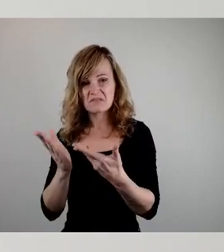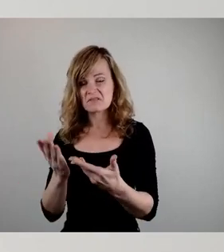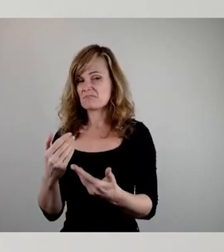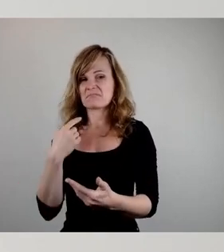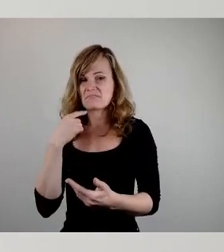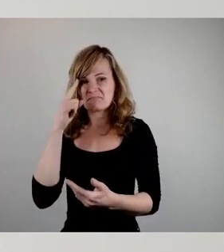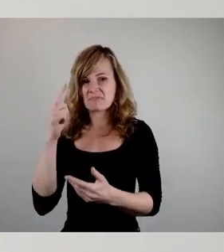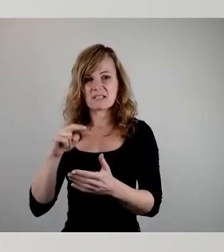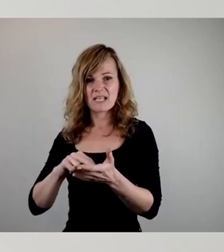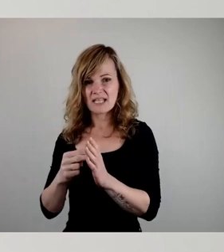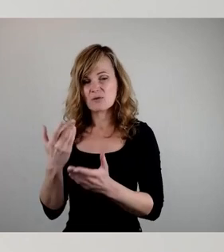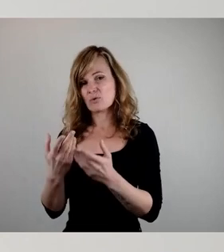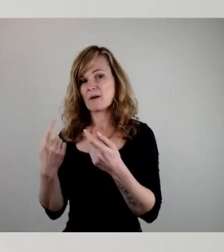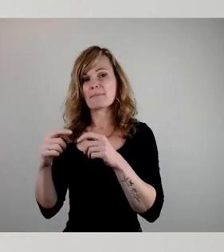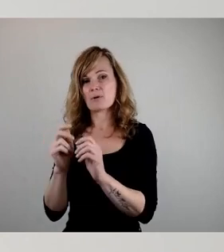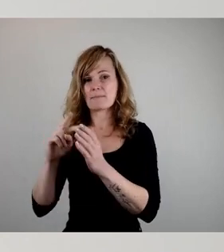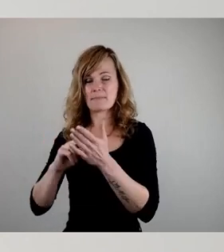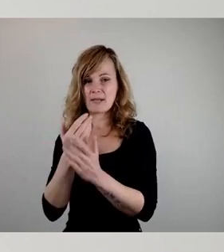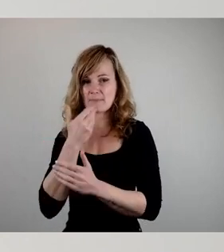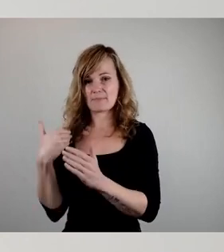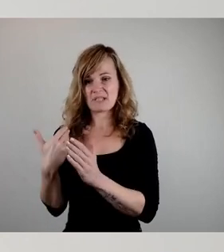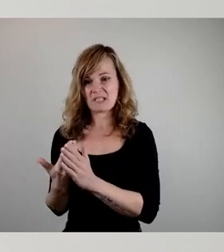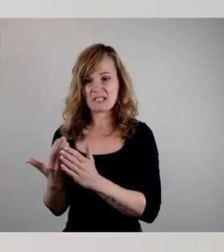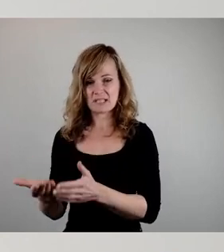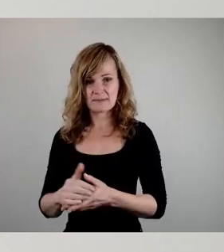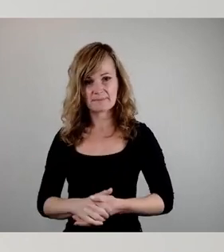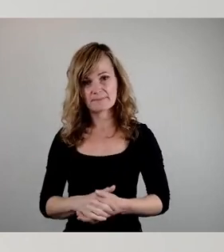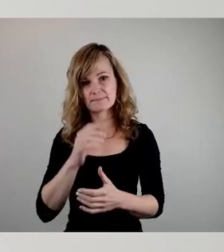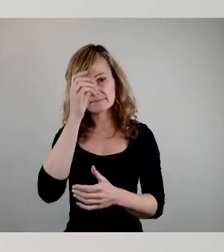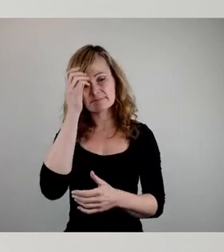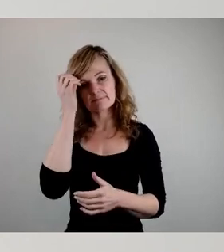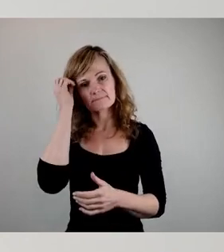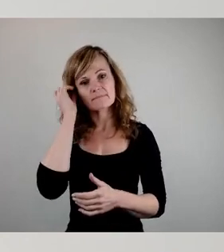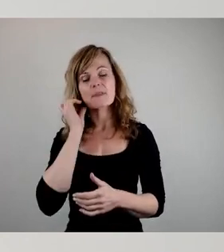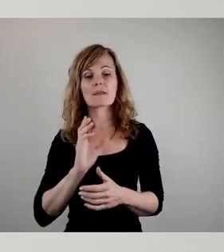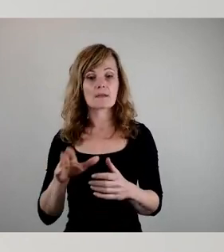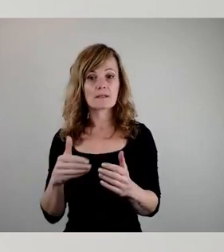bauliche Planung an der Stelle gibt. Insofern